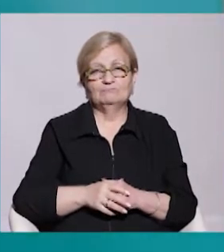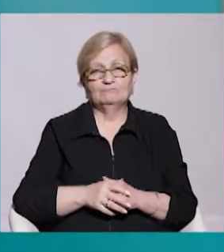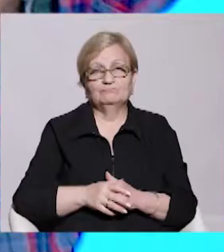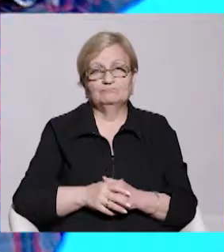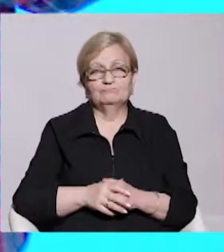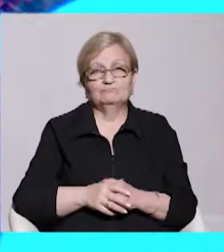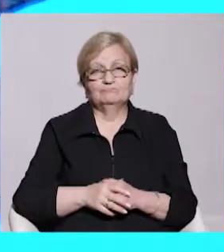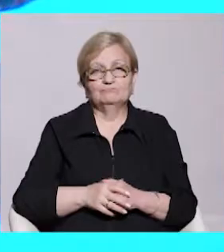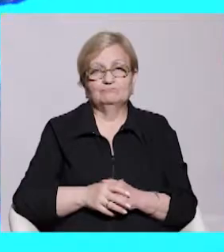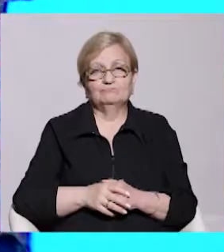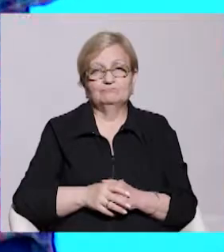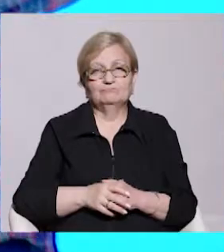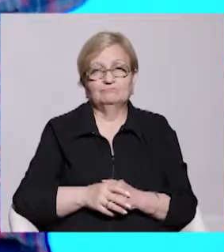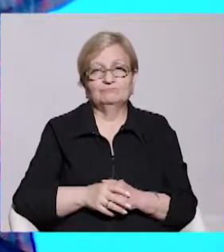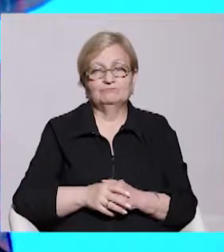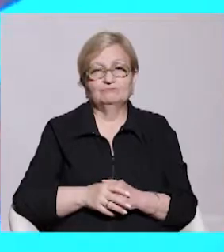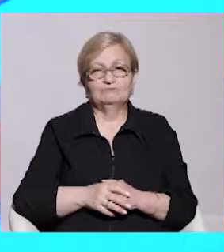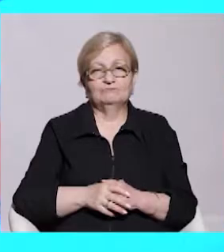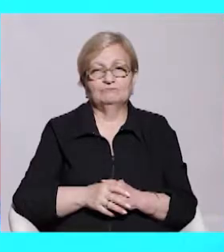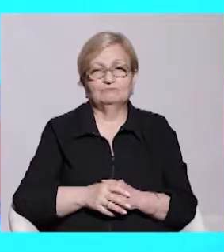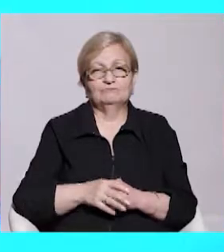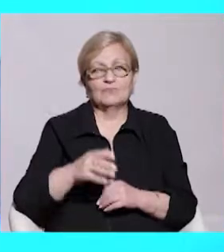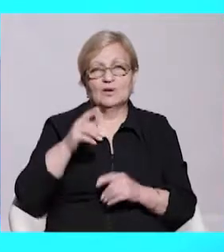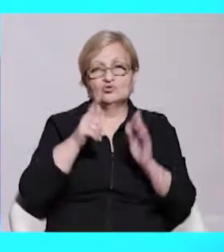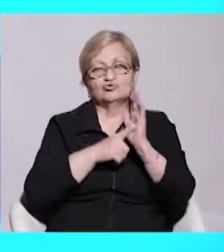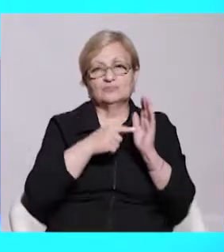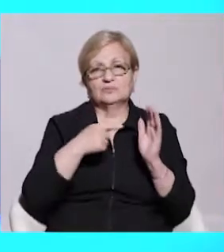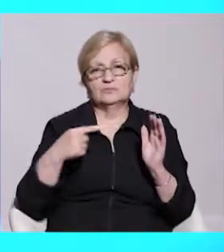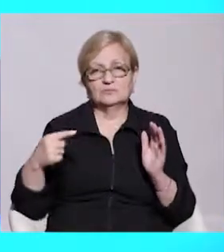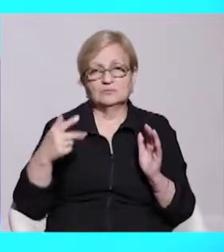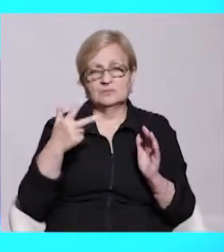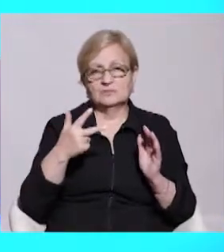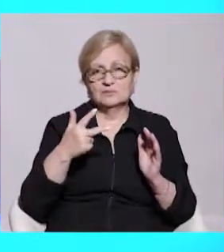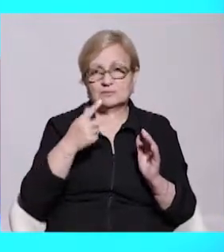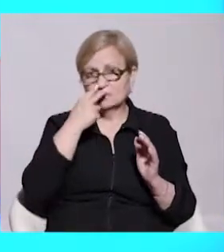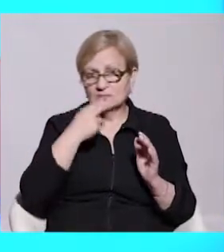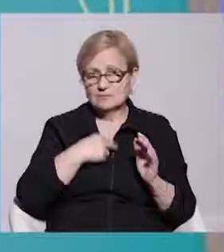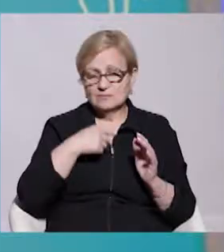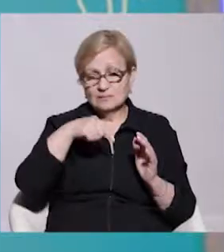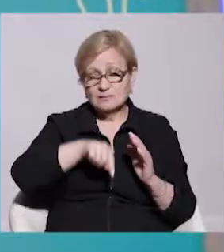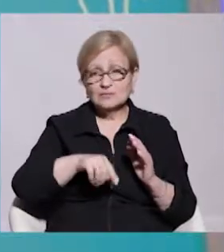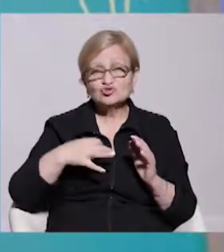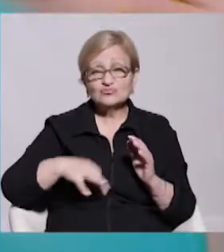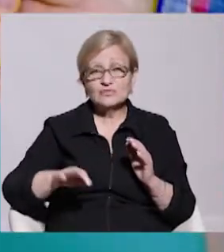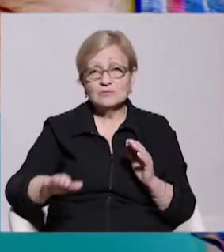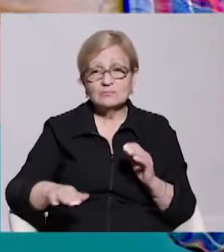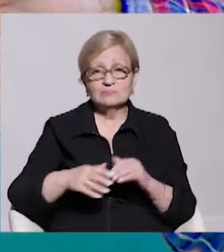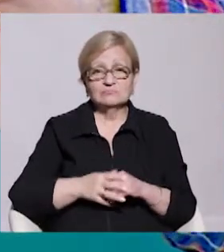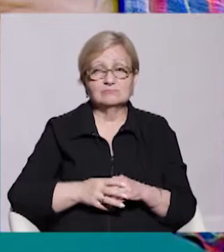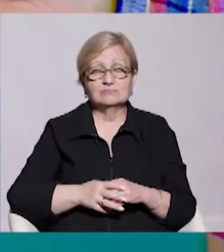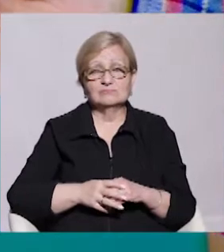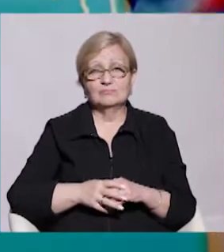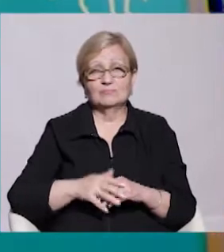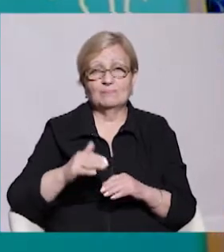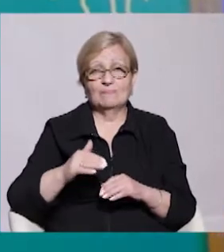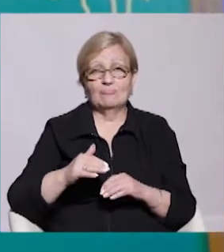აი ასე. ესე იგი, 7-ს გამოკლებული 3, ეს მიჩვენებს რამდენი კილოგრამი შეჭამა შვილმა. მოდი ქვემოთ გადავიდეთ